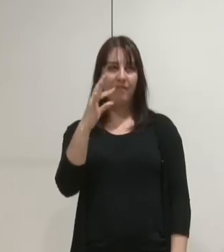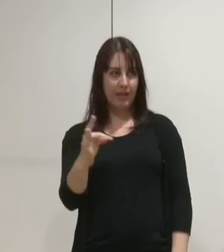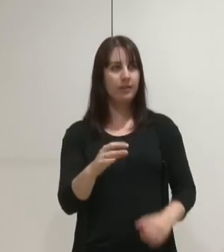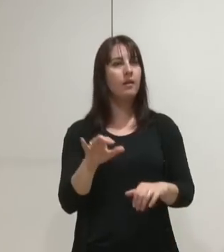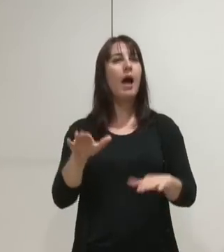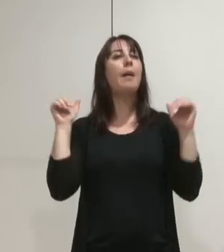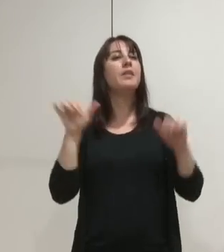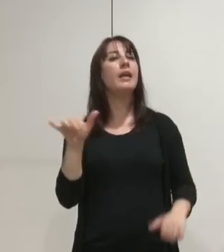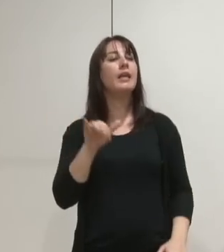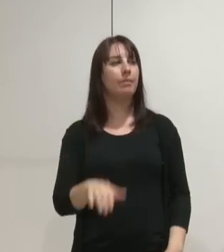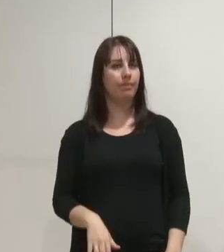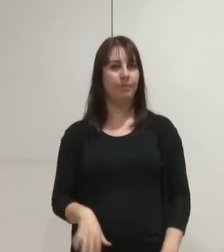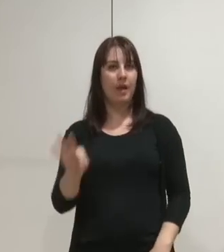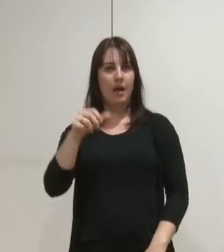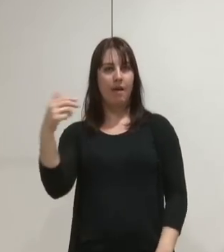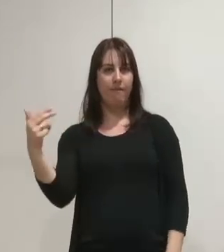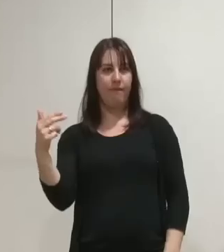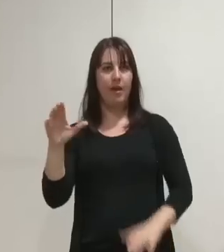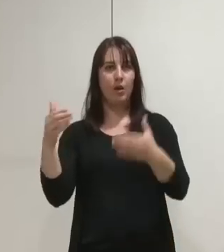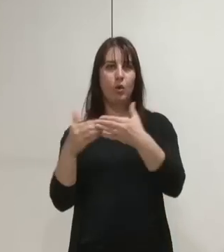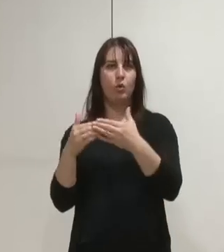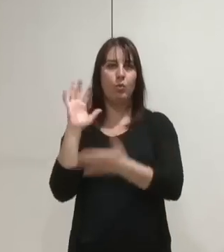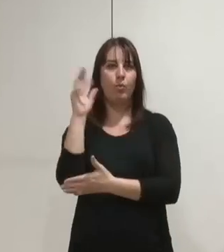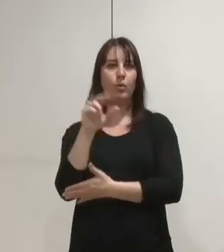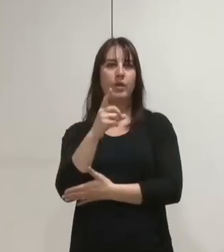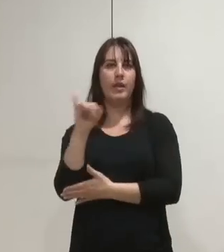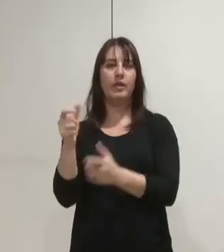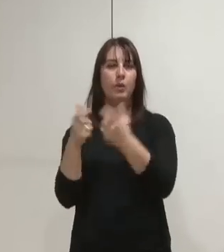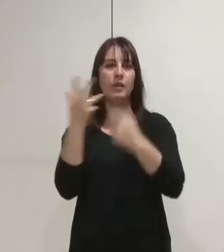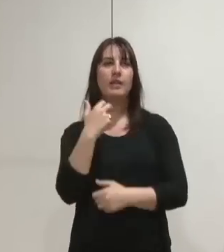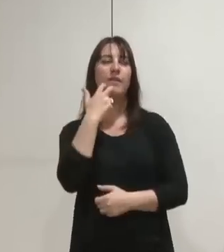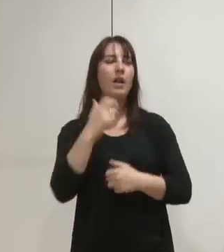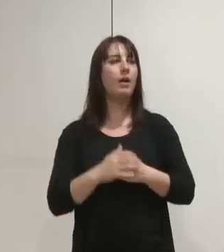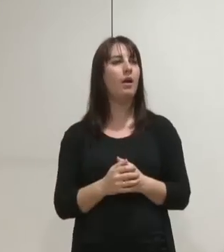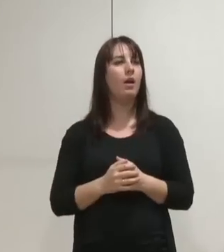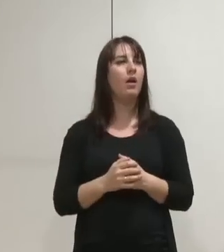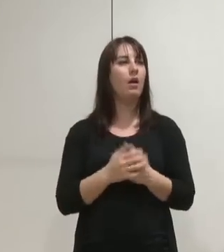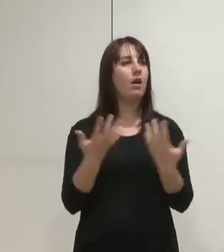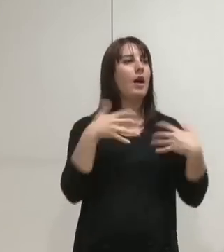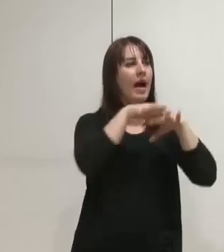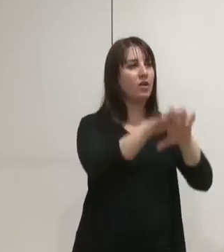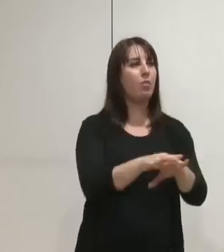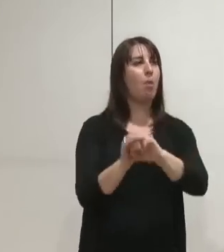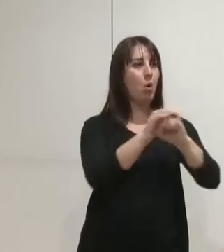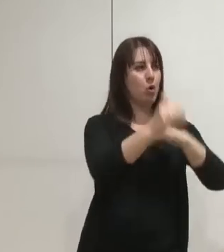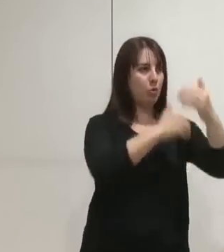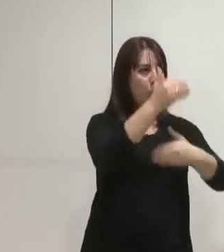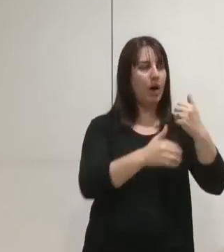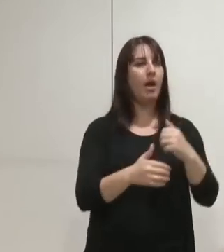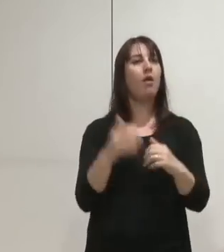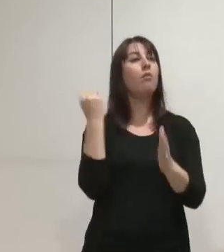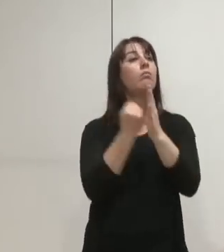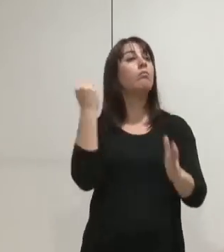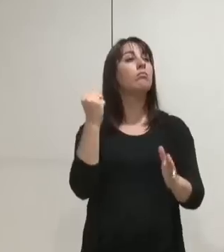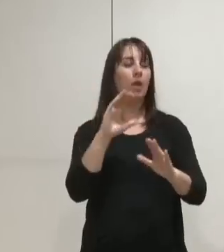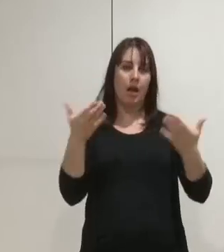s'abstient donc le Front national le groupe udi UMP société civile le rassemblement de gauche et de progrès qui vote pour